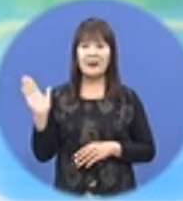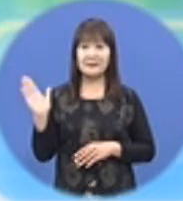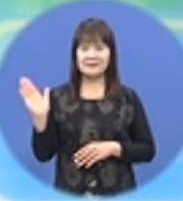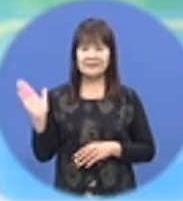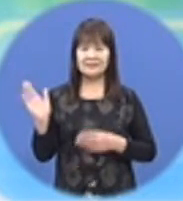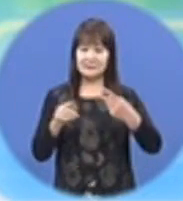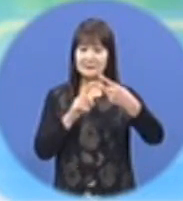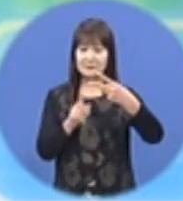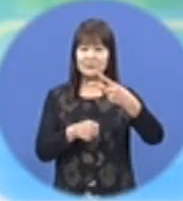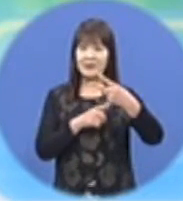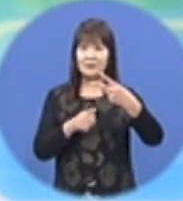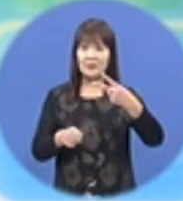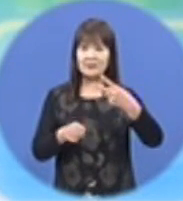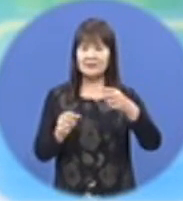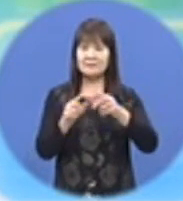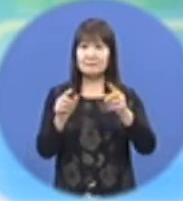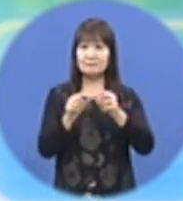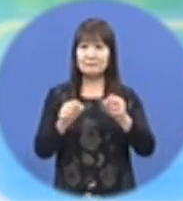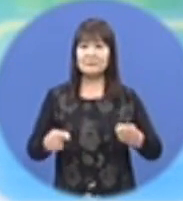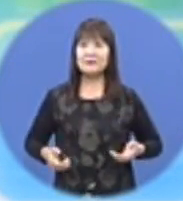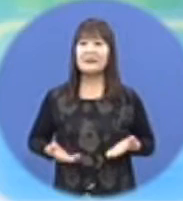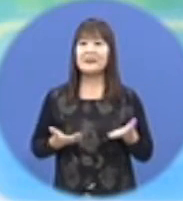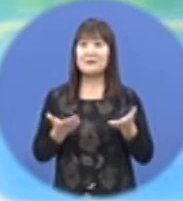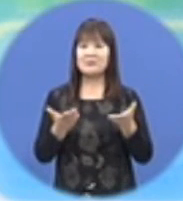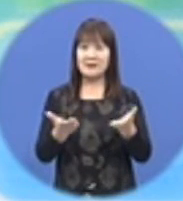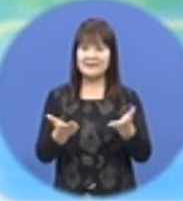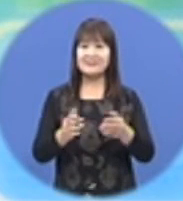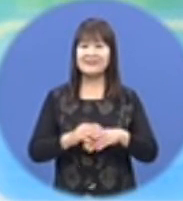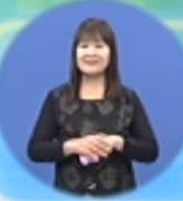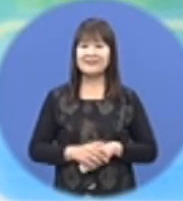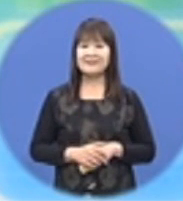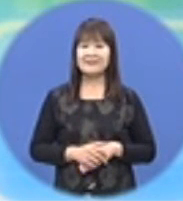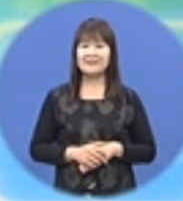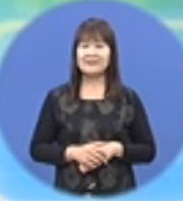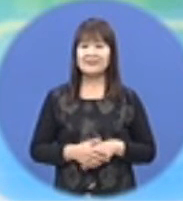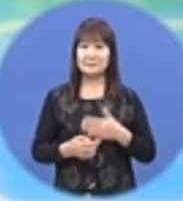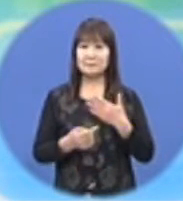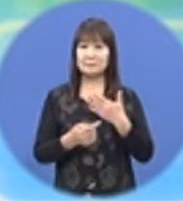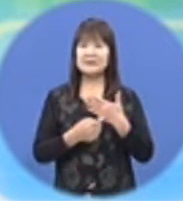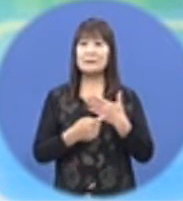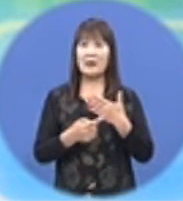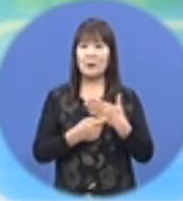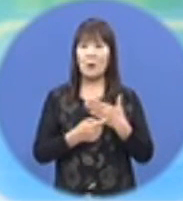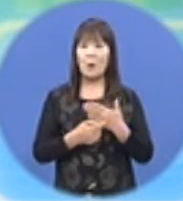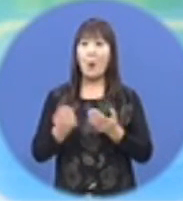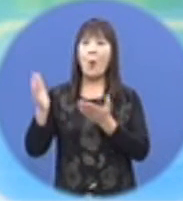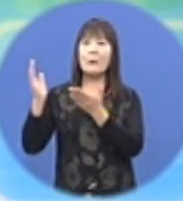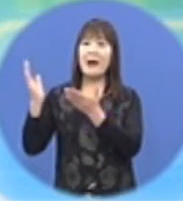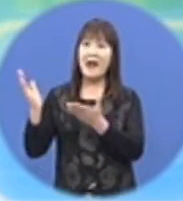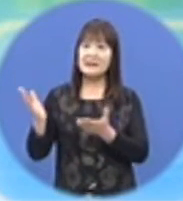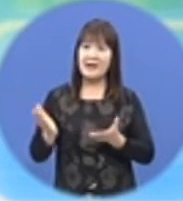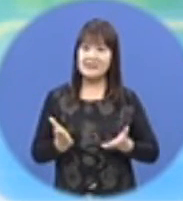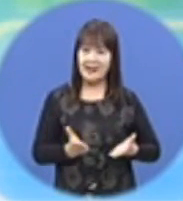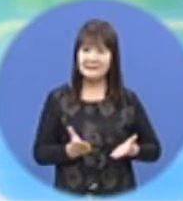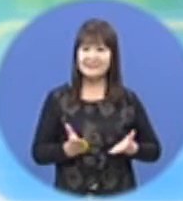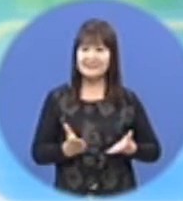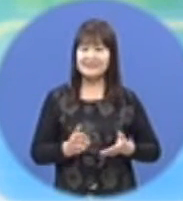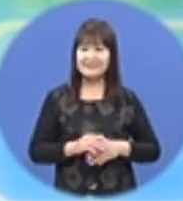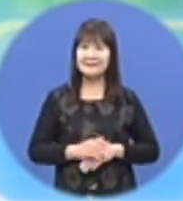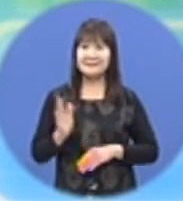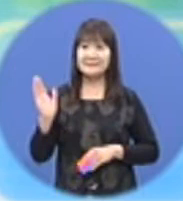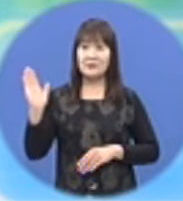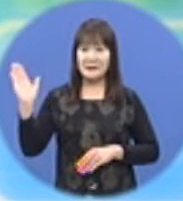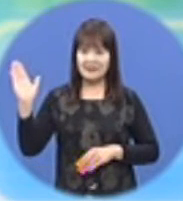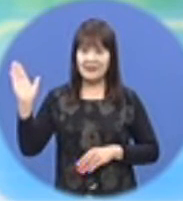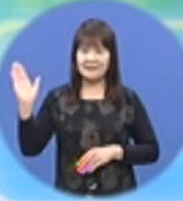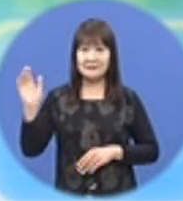辛子を2人の方にプレゼントします。今月のキーワードはお帰りなさいです。ご